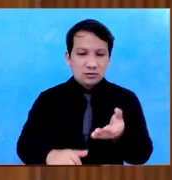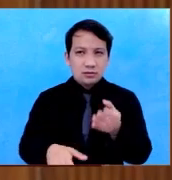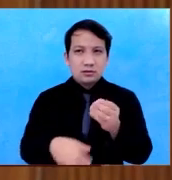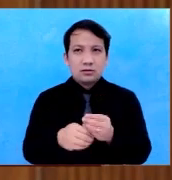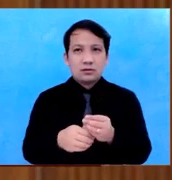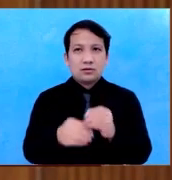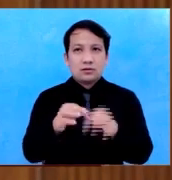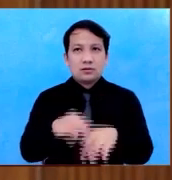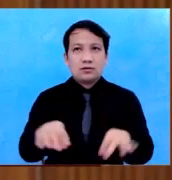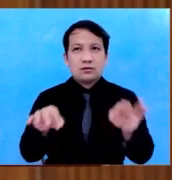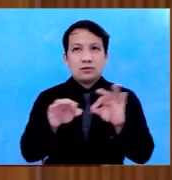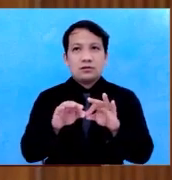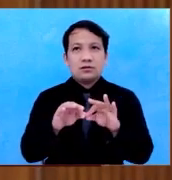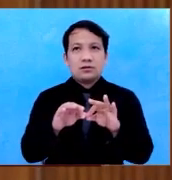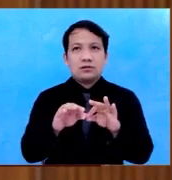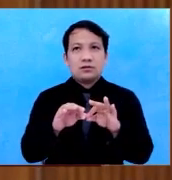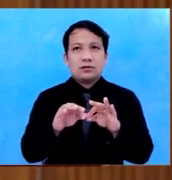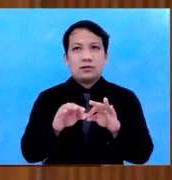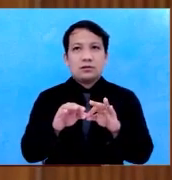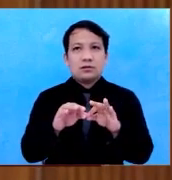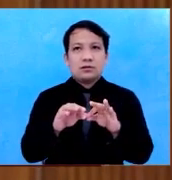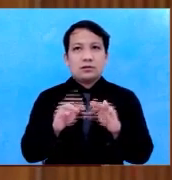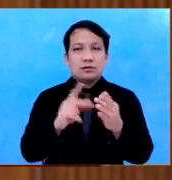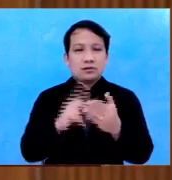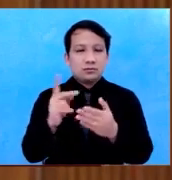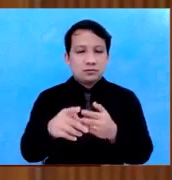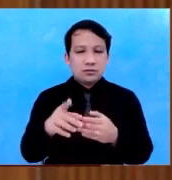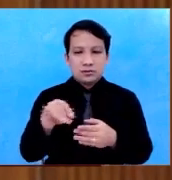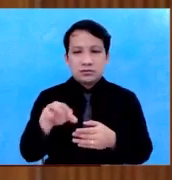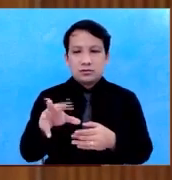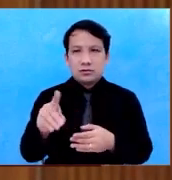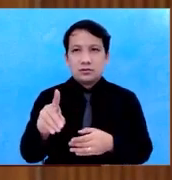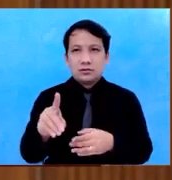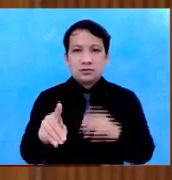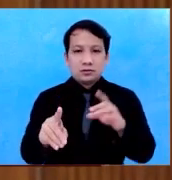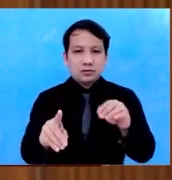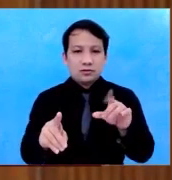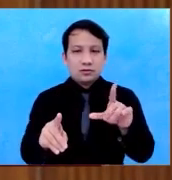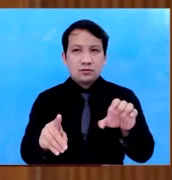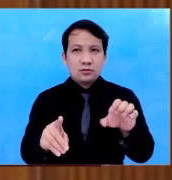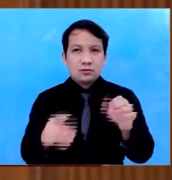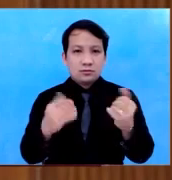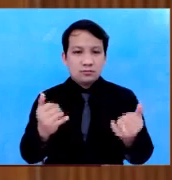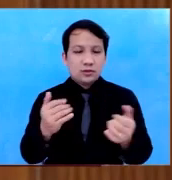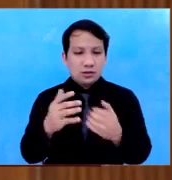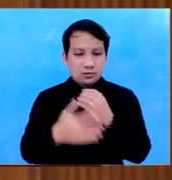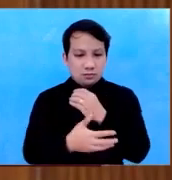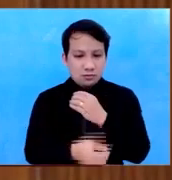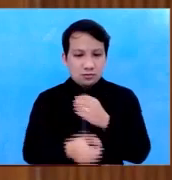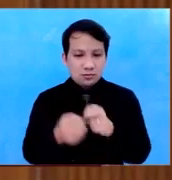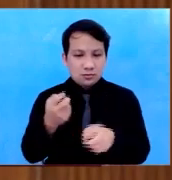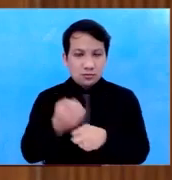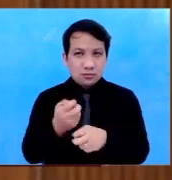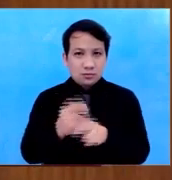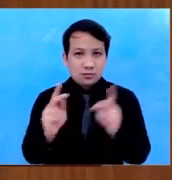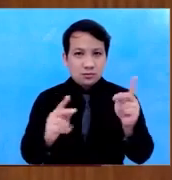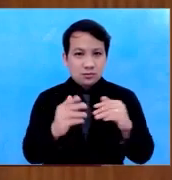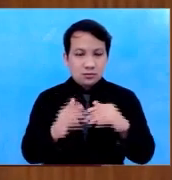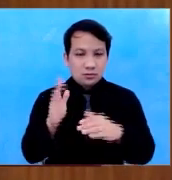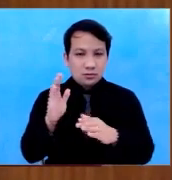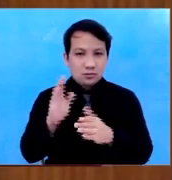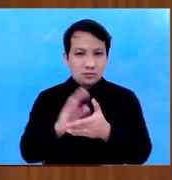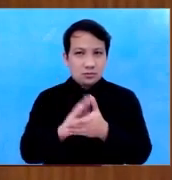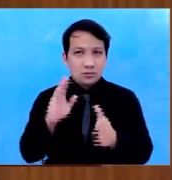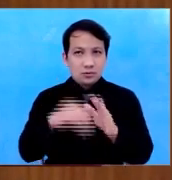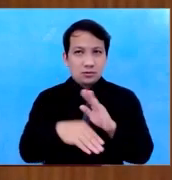mahalagang programa ng DSWD at DOLE sa panahong hirap na hirap ang mamamayan sa taas presyo.